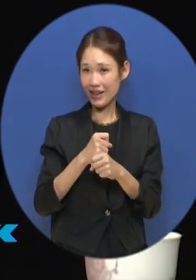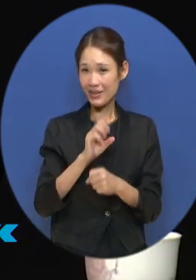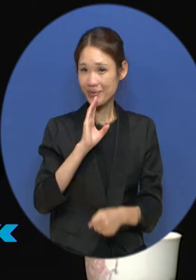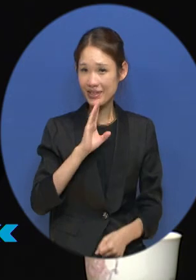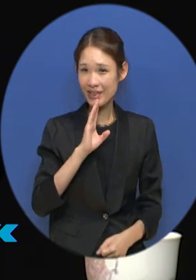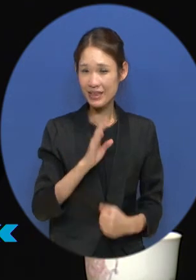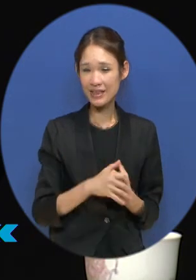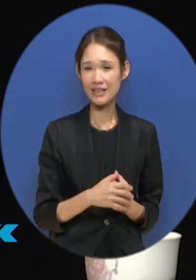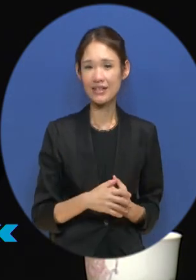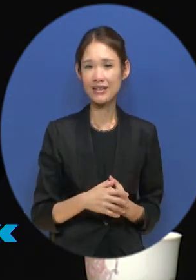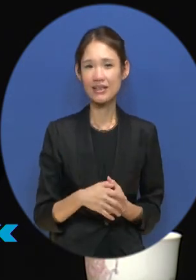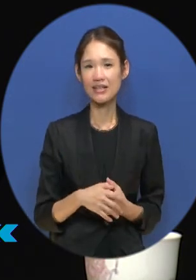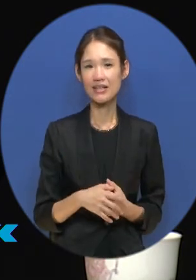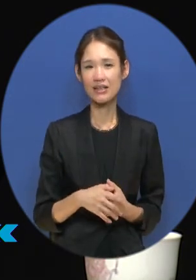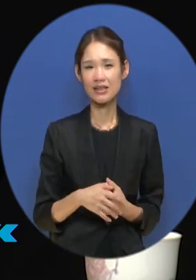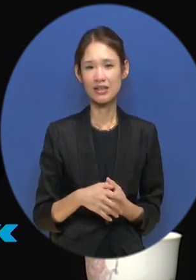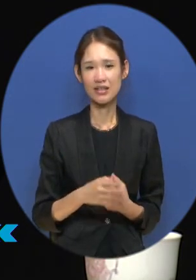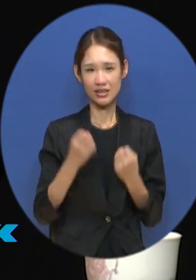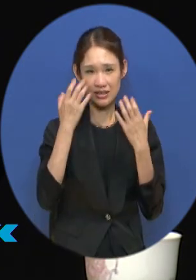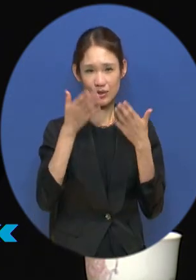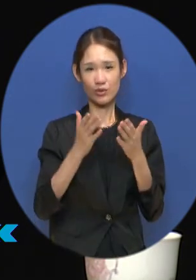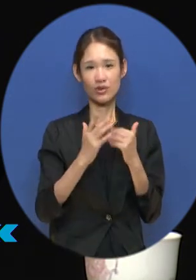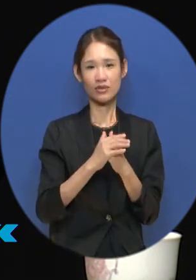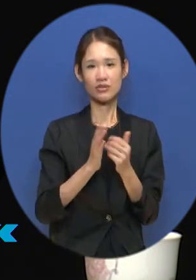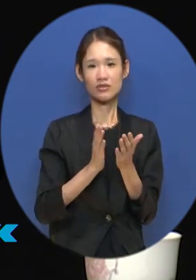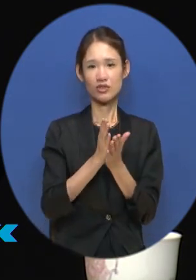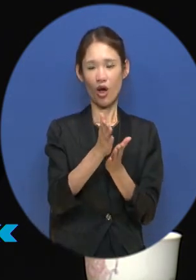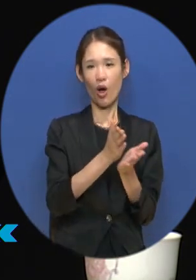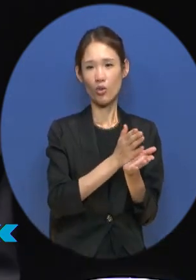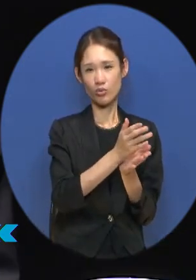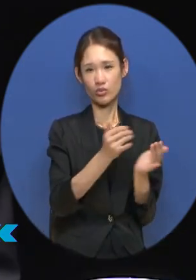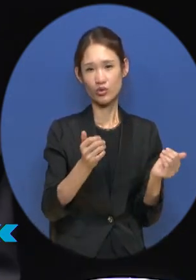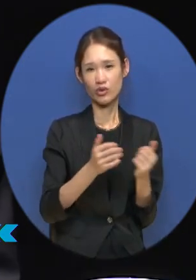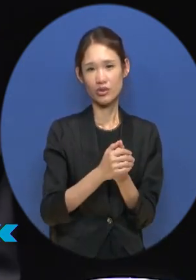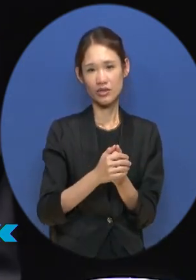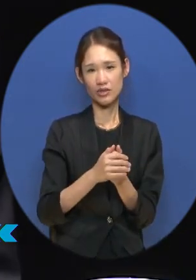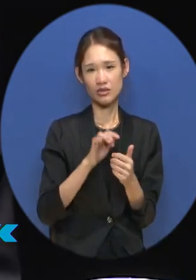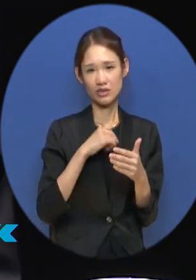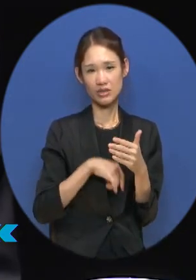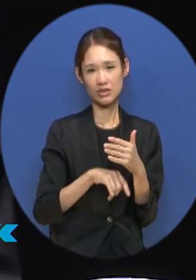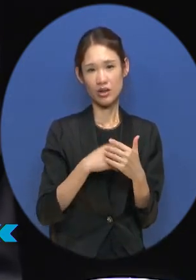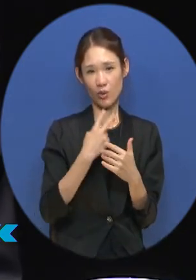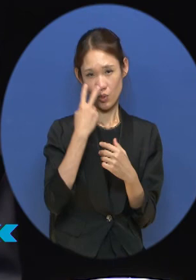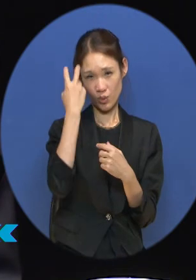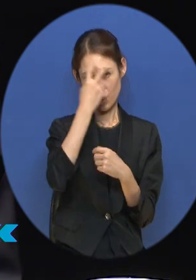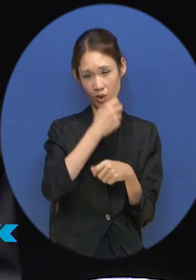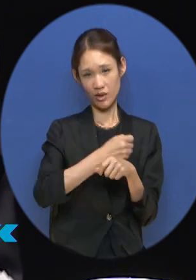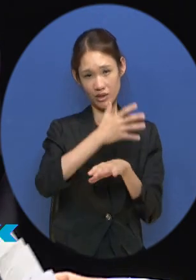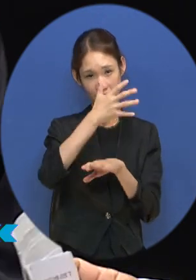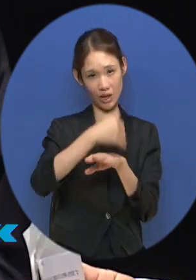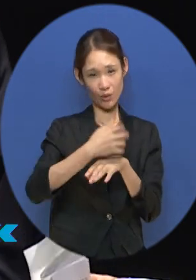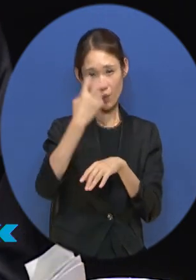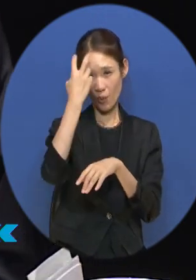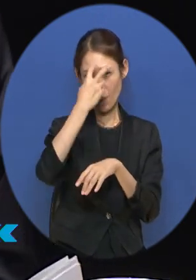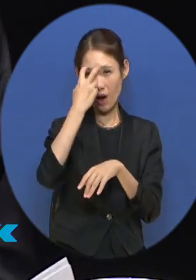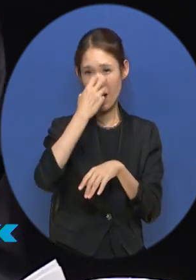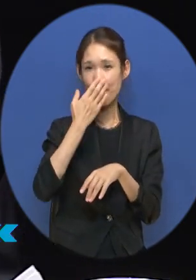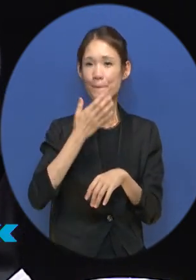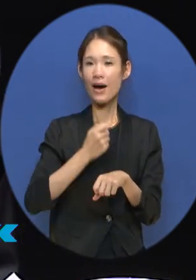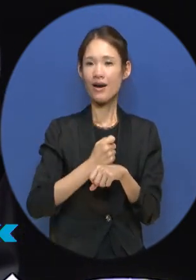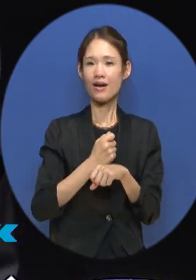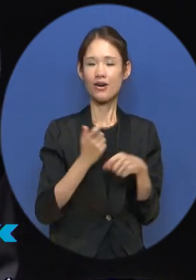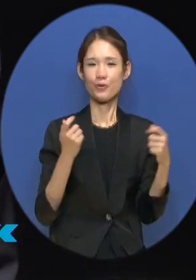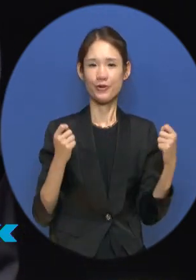알고 있는데 신설된다고 하는데 이제 그런 전문 인력이 예. 이제 지하 공기질을 관리하게 된다면 사후 관리가 된다는 의미거든요.